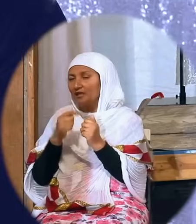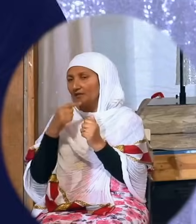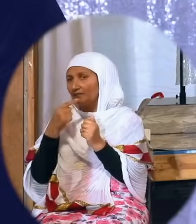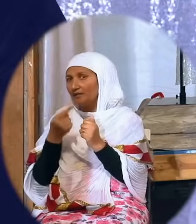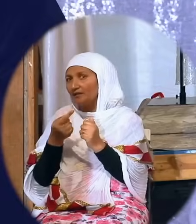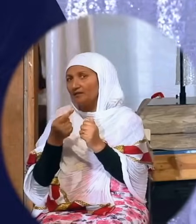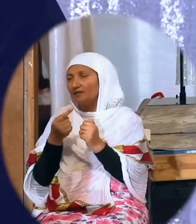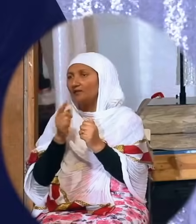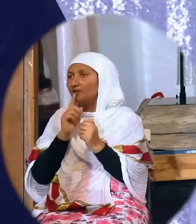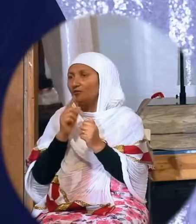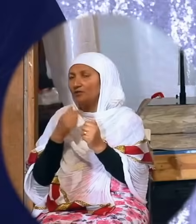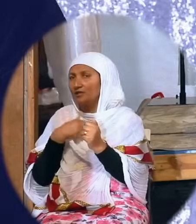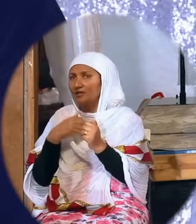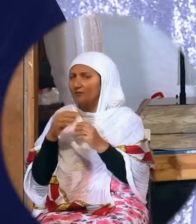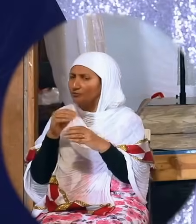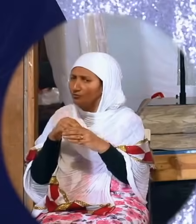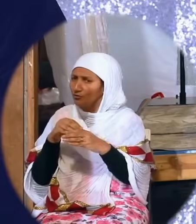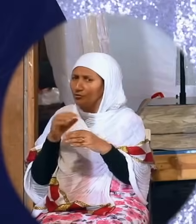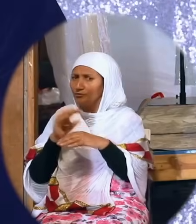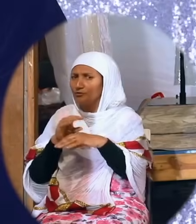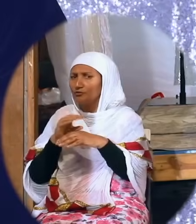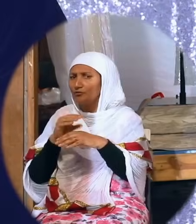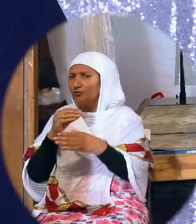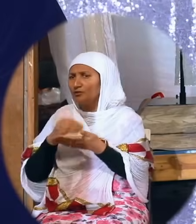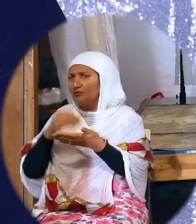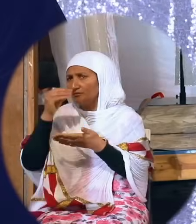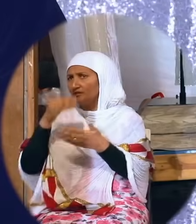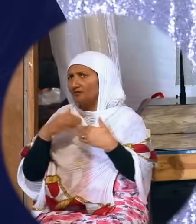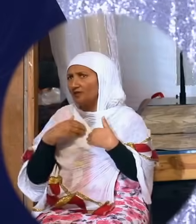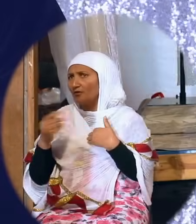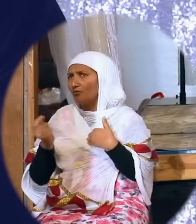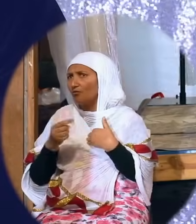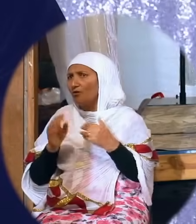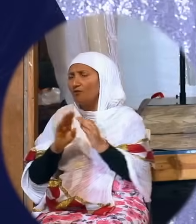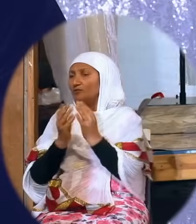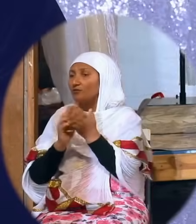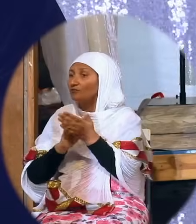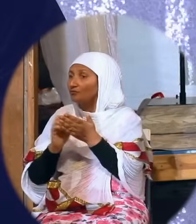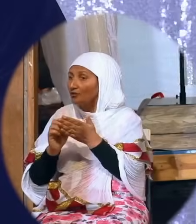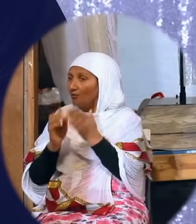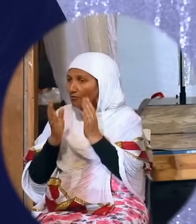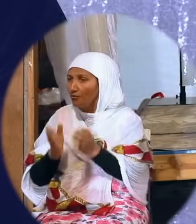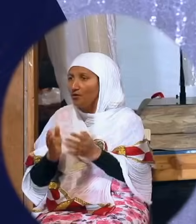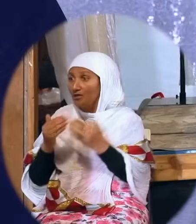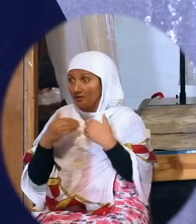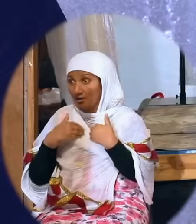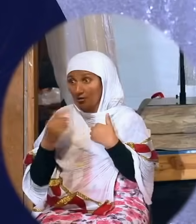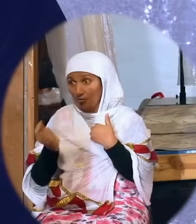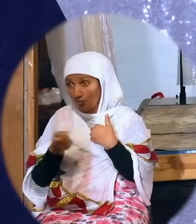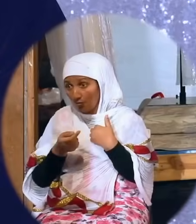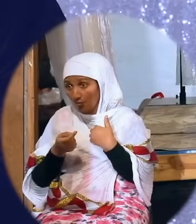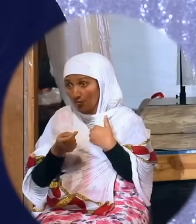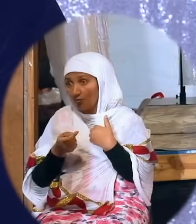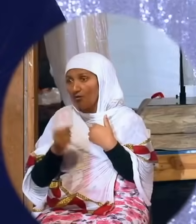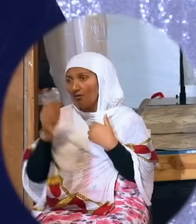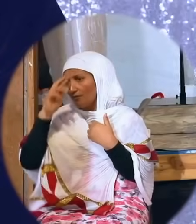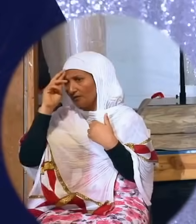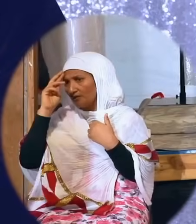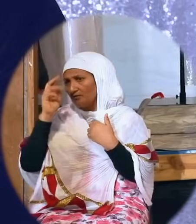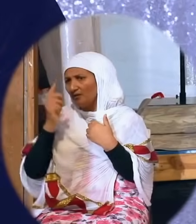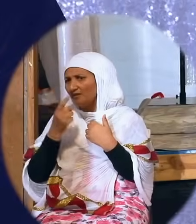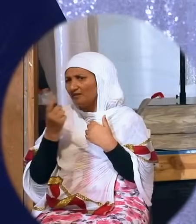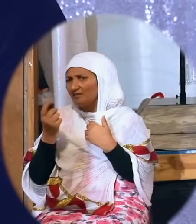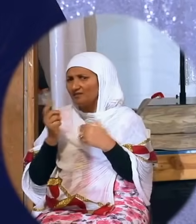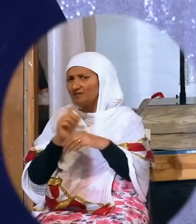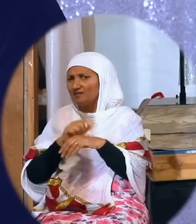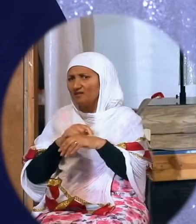ይሄ የቤተክርስቲያኒቱ ትምህርት እንዳለ ሆኖ መጽሐፍ ቅዱሳዊውና እንዳለ ሆኖ ምክንያቱም አንዳንድ ጊዜ